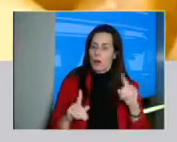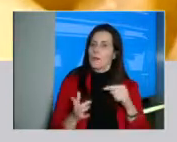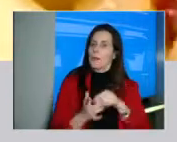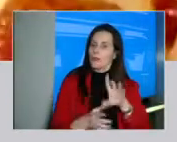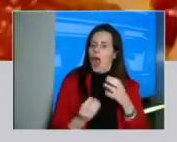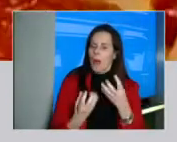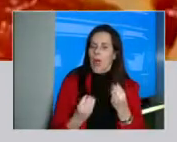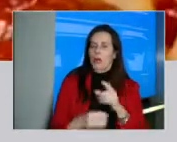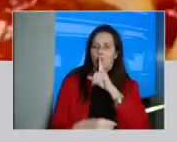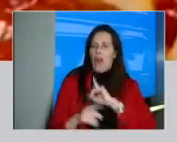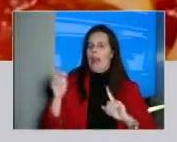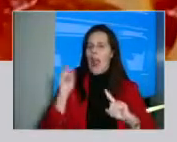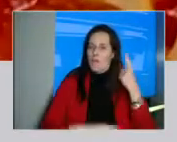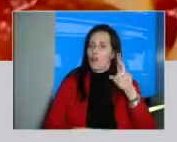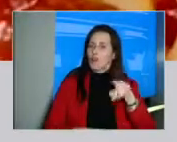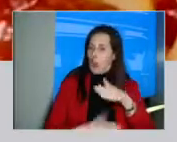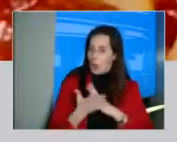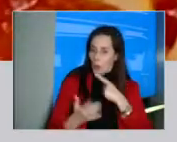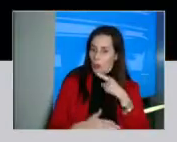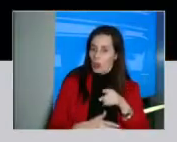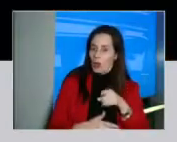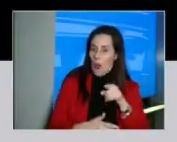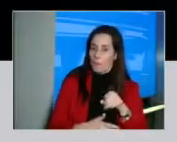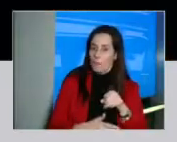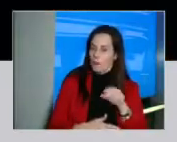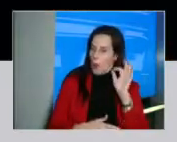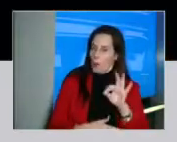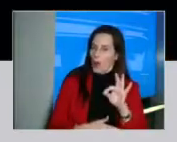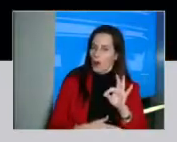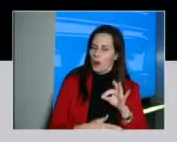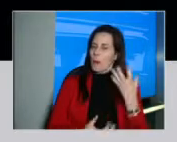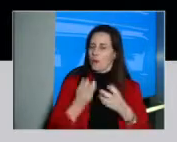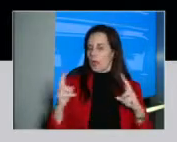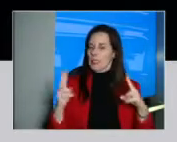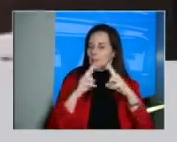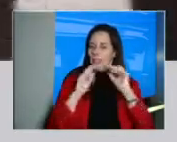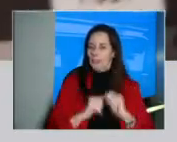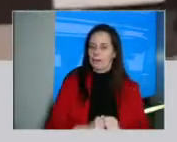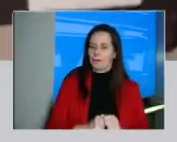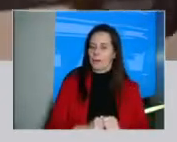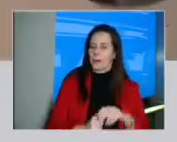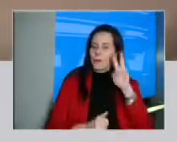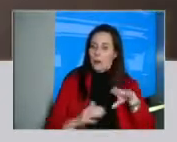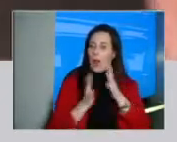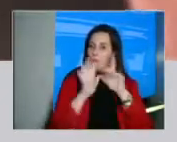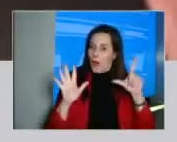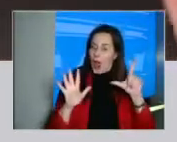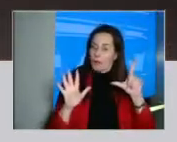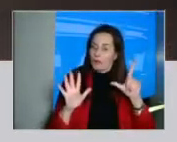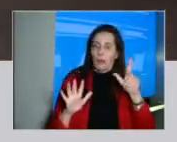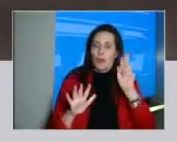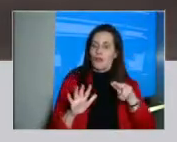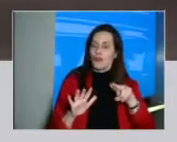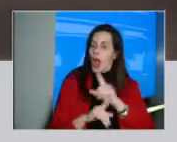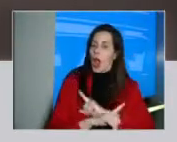שיש בו רמות סוכר גבוהות, ויש טענה שאומרת שהוא גם פוגע בבישול הצרפתי המסורתי. וב-2017 יצא